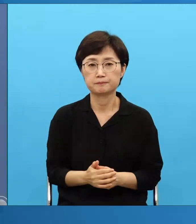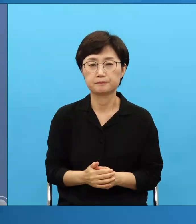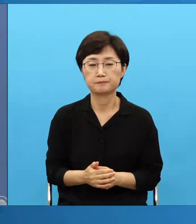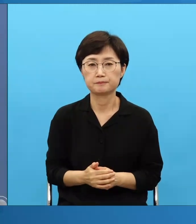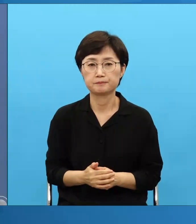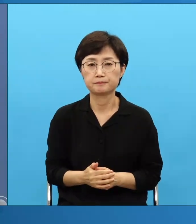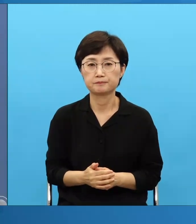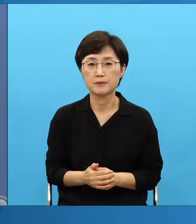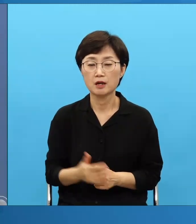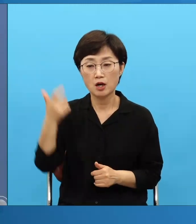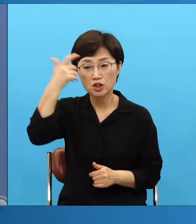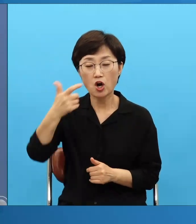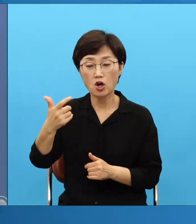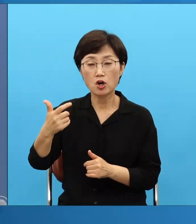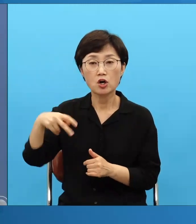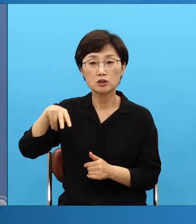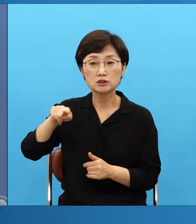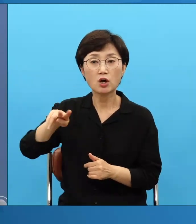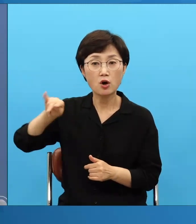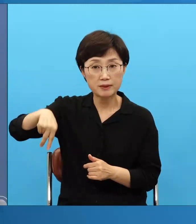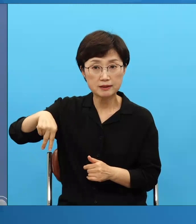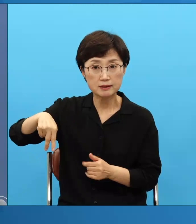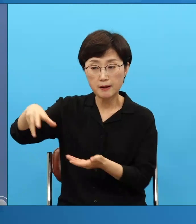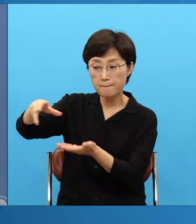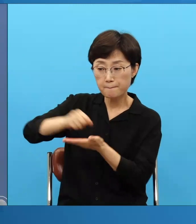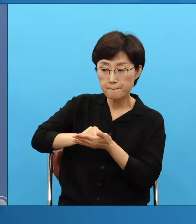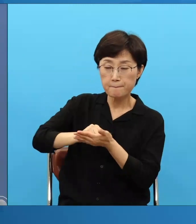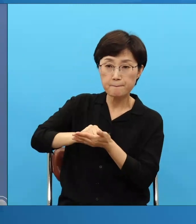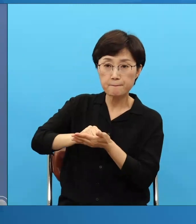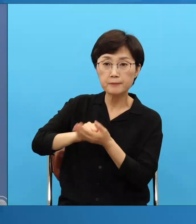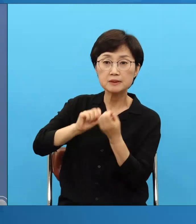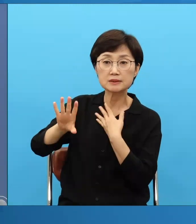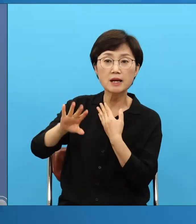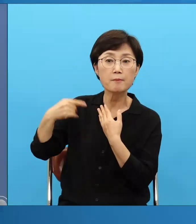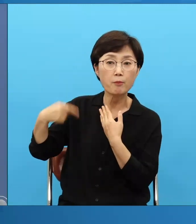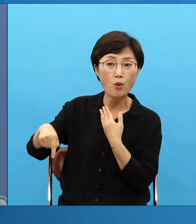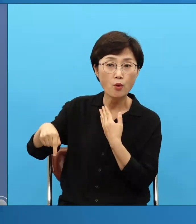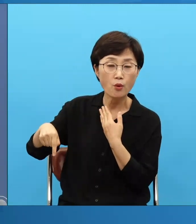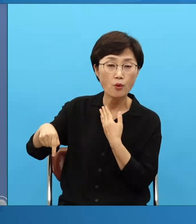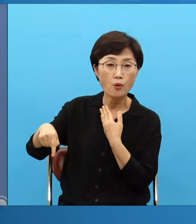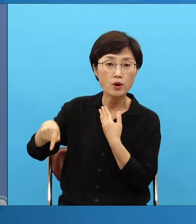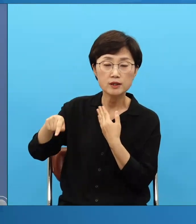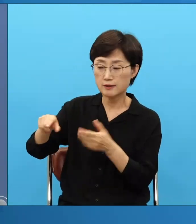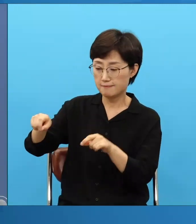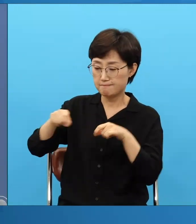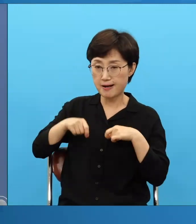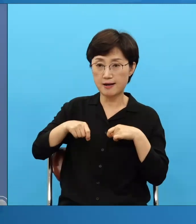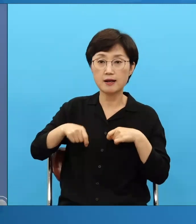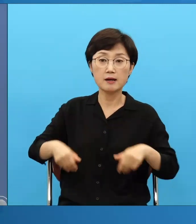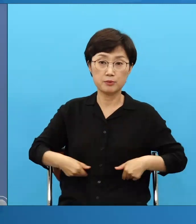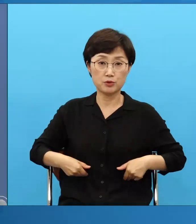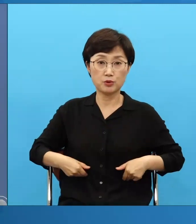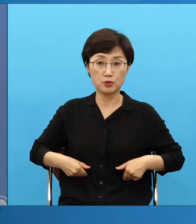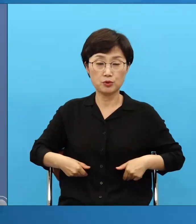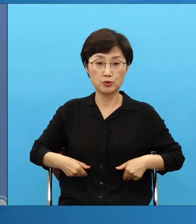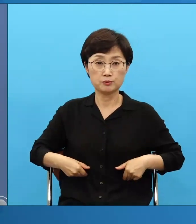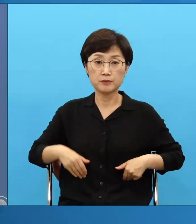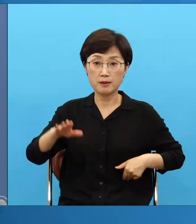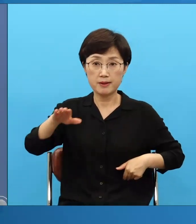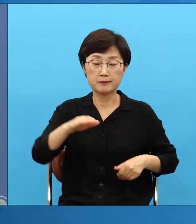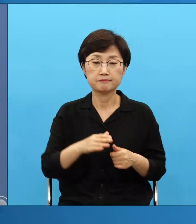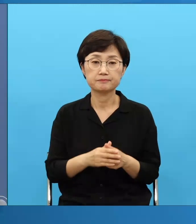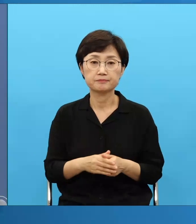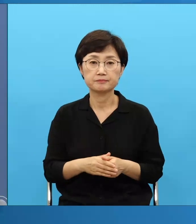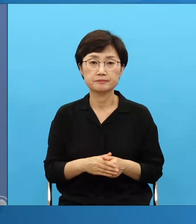응답을 받았냐? But what kind of answers did these individuals receive? 여러분이 지금부터 이 증거를 가져야 되는데 증거는